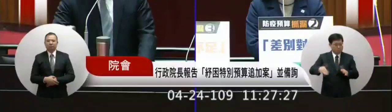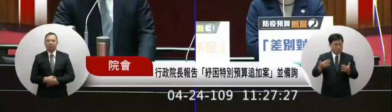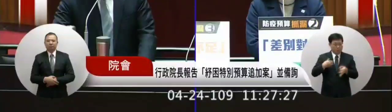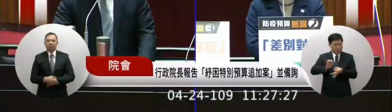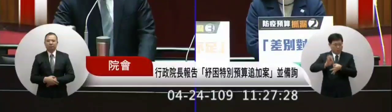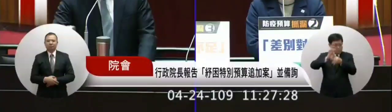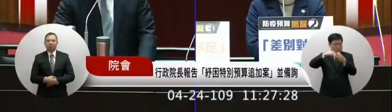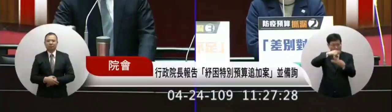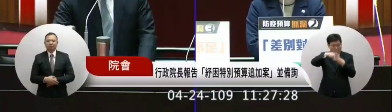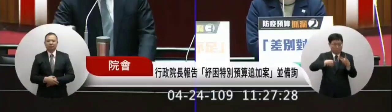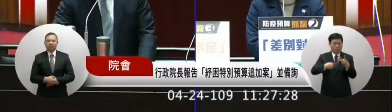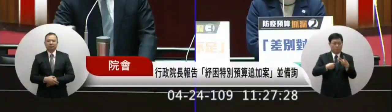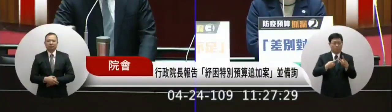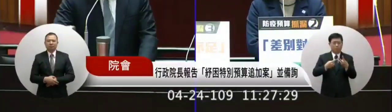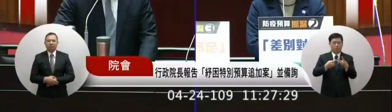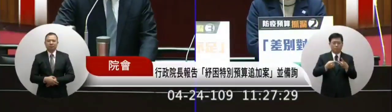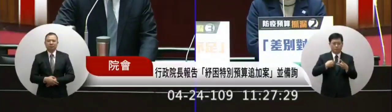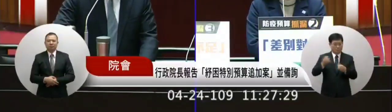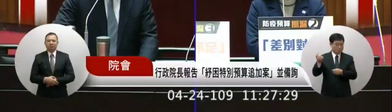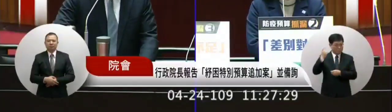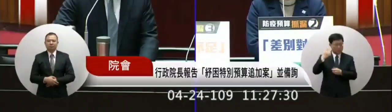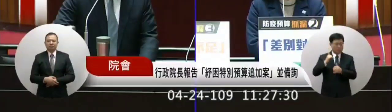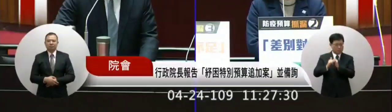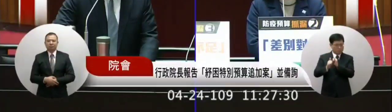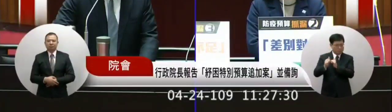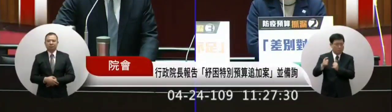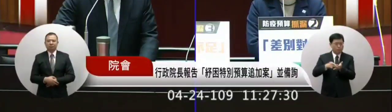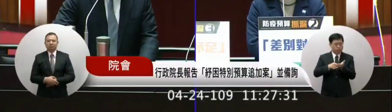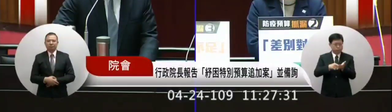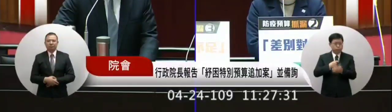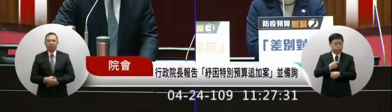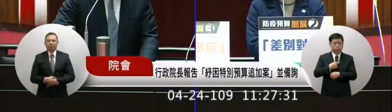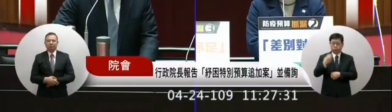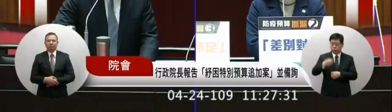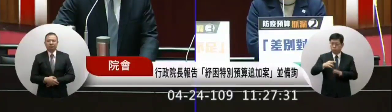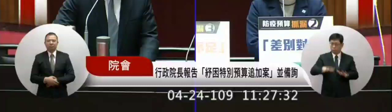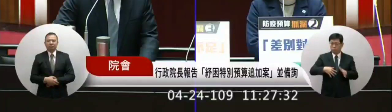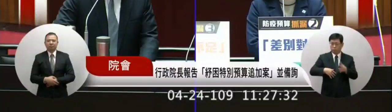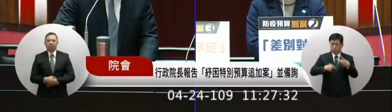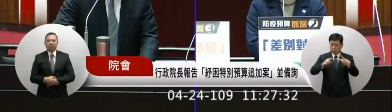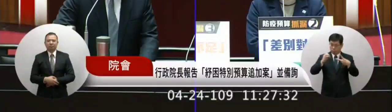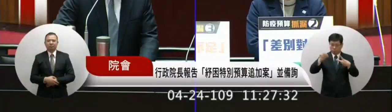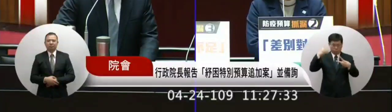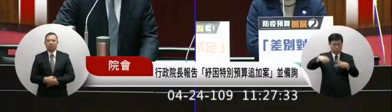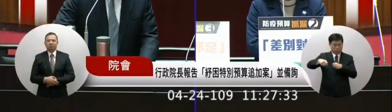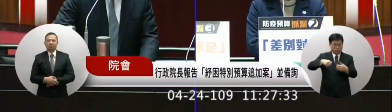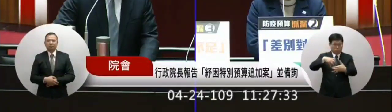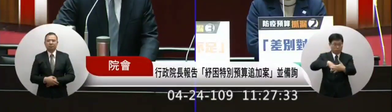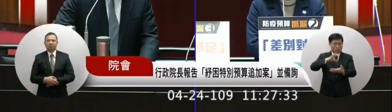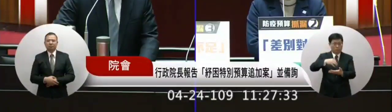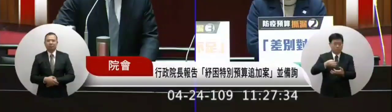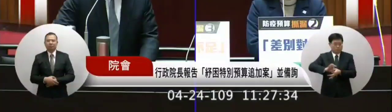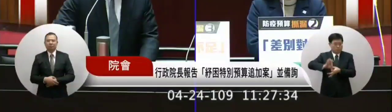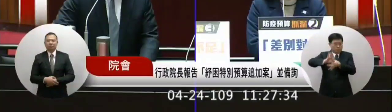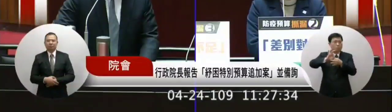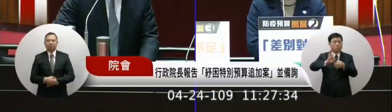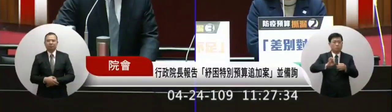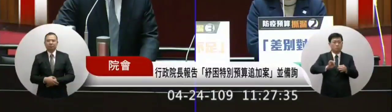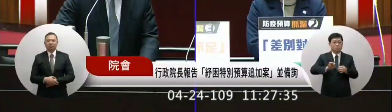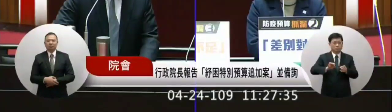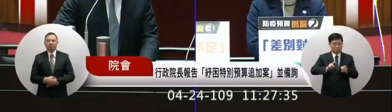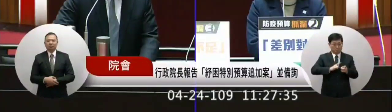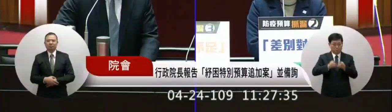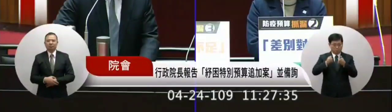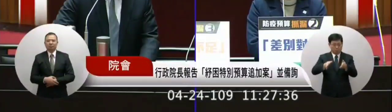码的三加政策里面，你已经听到民间要求，也在这一次2.0里面有提高您